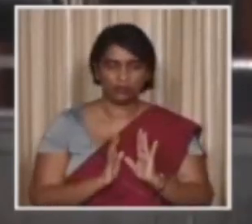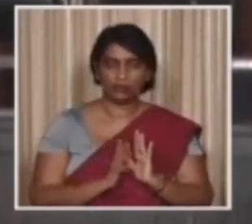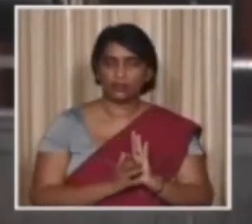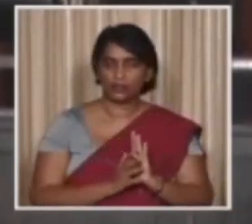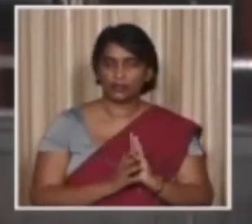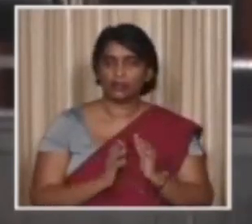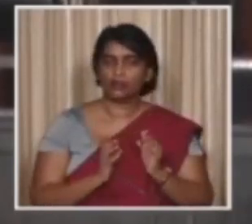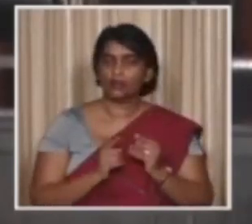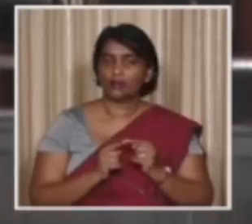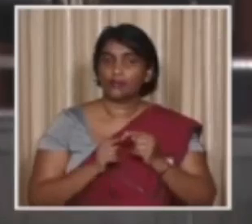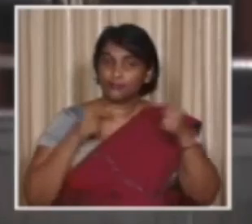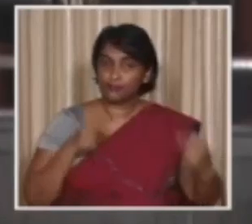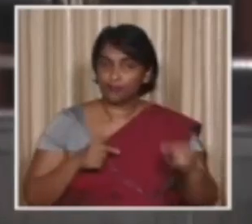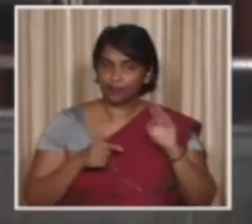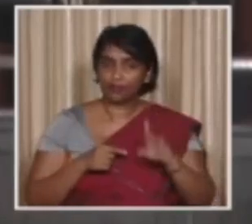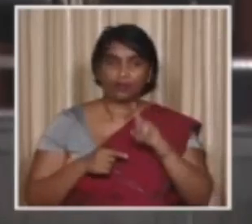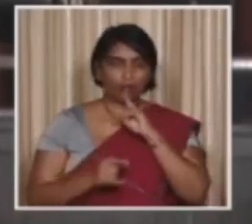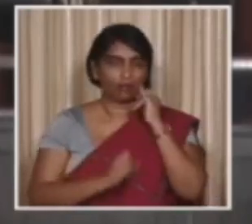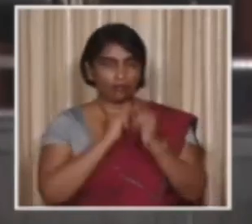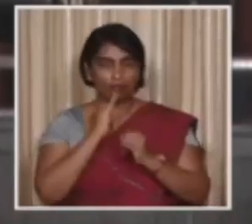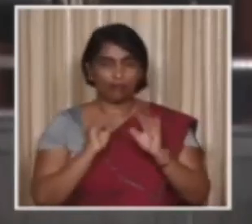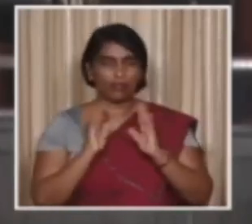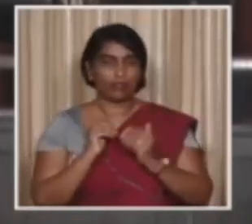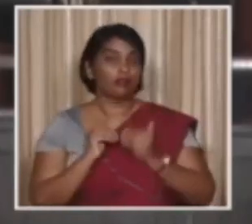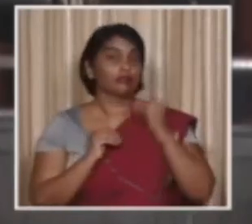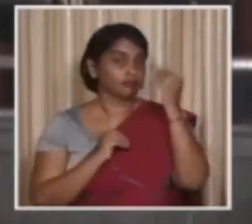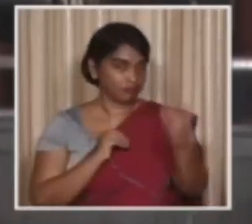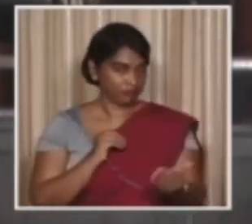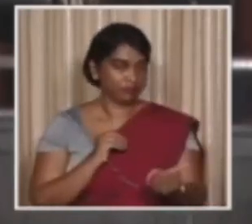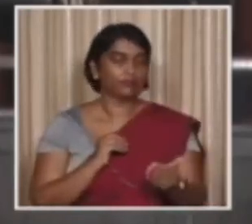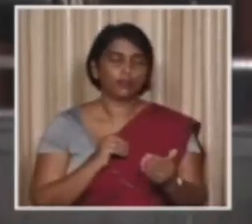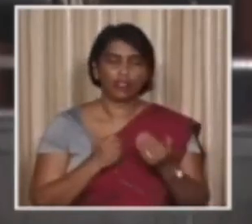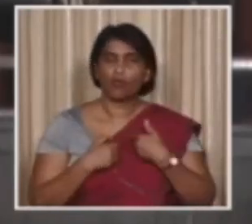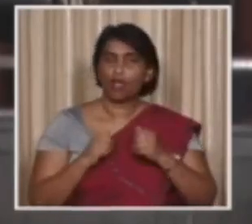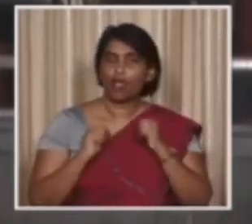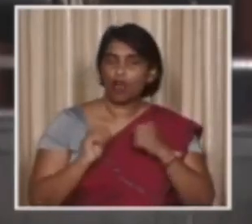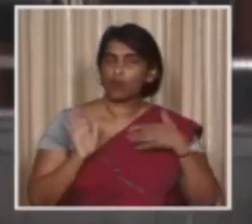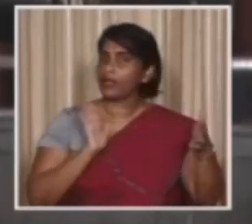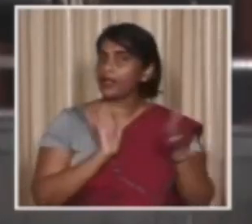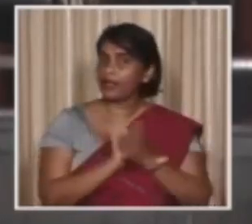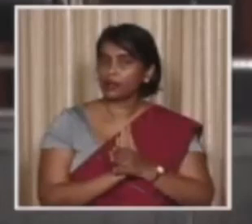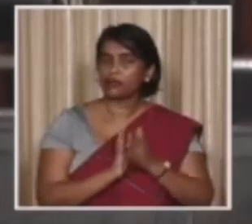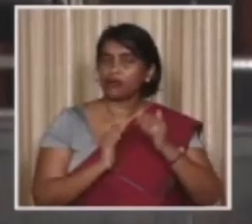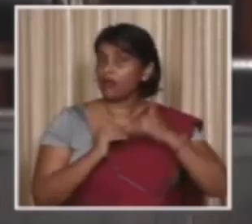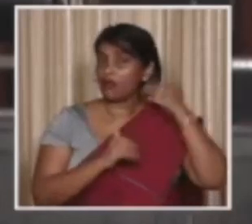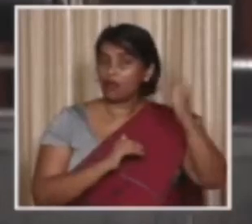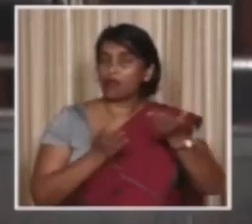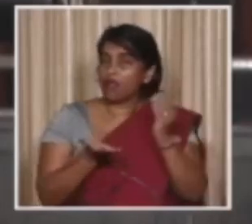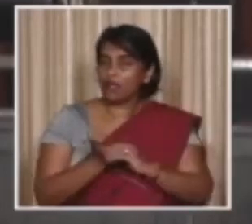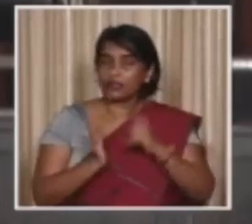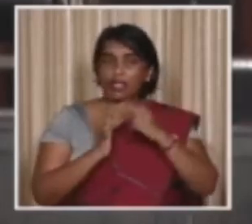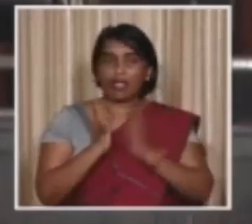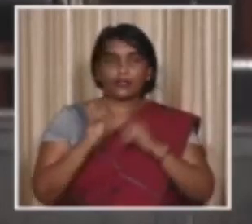ඕනේ. විපක්ෂය කරන ඒ චෝදනාවලින් එහාට ගිහිල්ලා අපි කොහොමද එකතු වෙලා ආපහු කවදාක්වත් IMF එකට